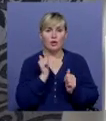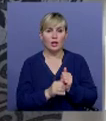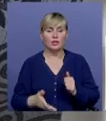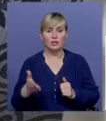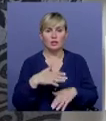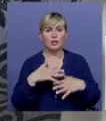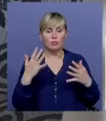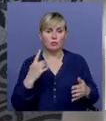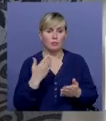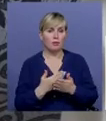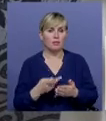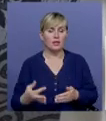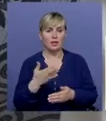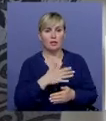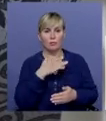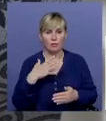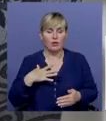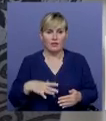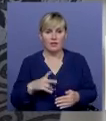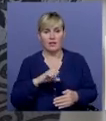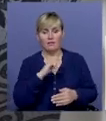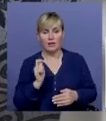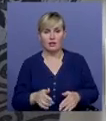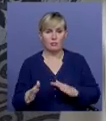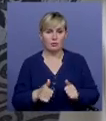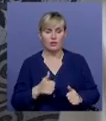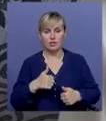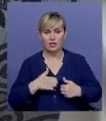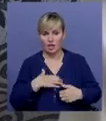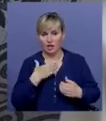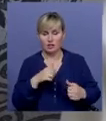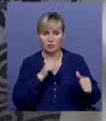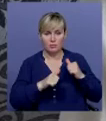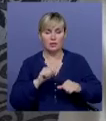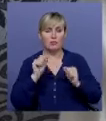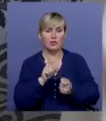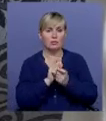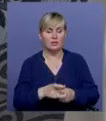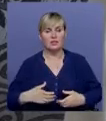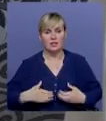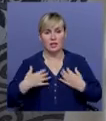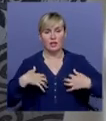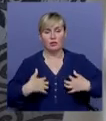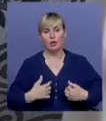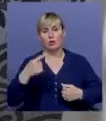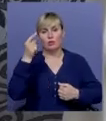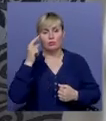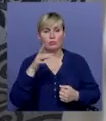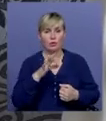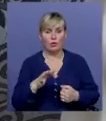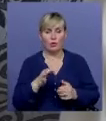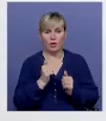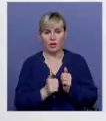– большой пример для нас. Они многое вынесли на войне, прошли через ее страшные испытания. Они смогли преодолеть страхи и горести. Думаю, это по силе не